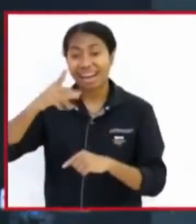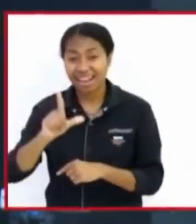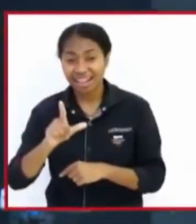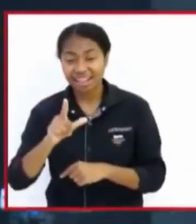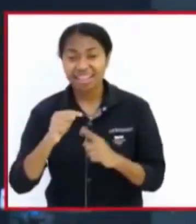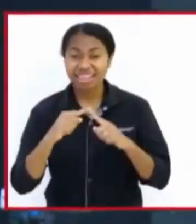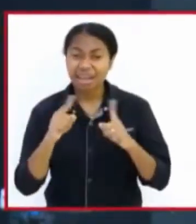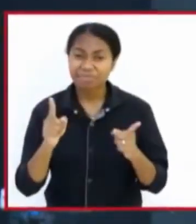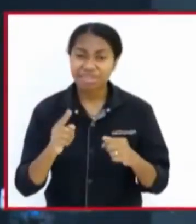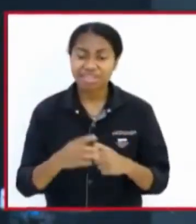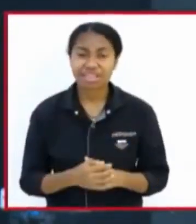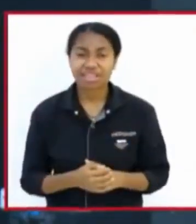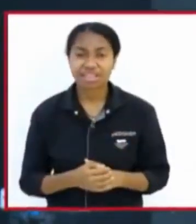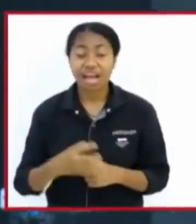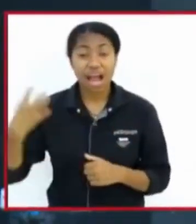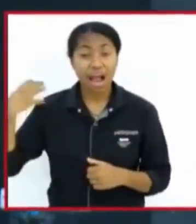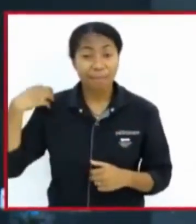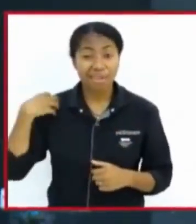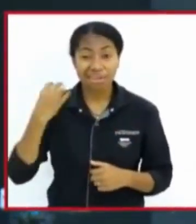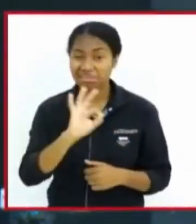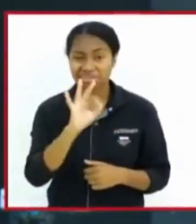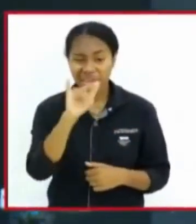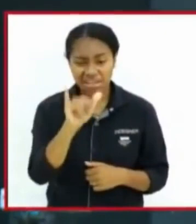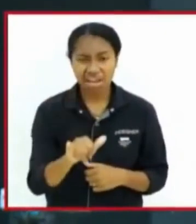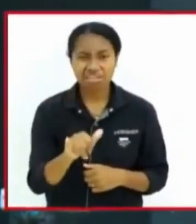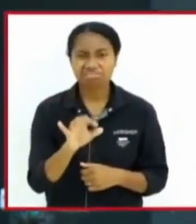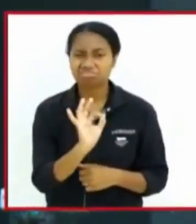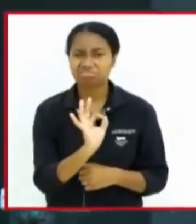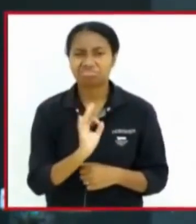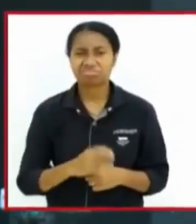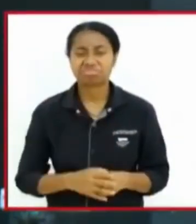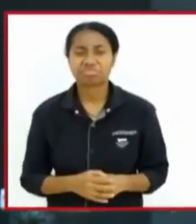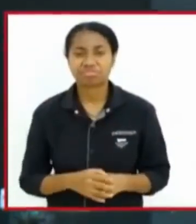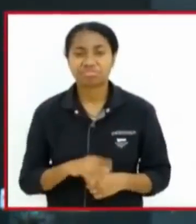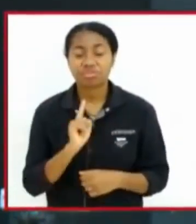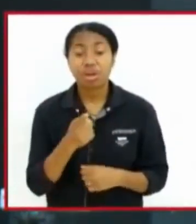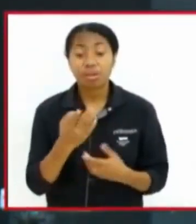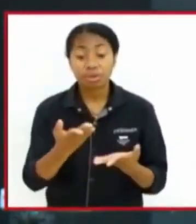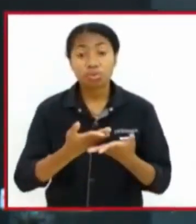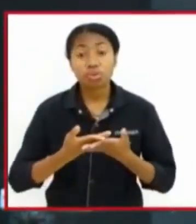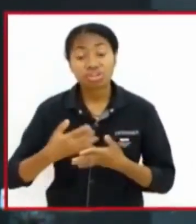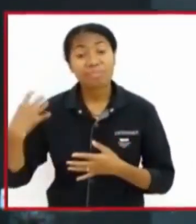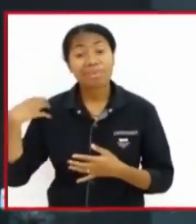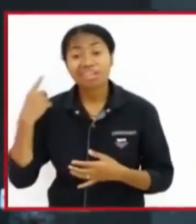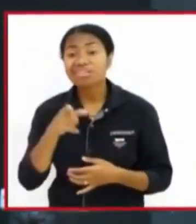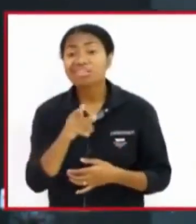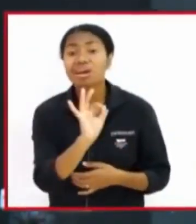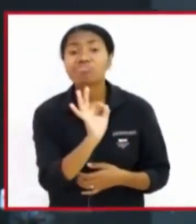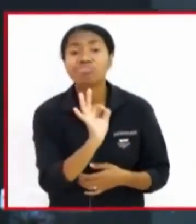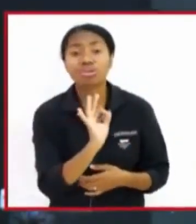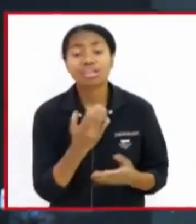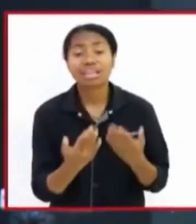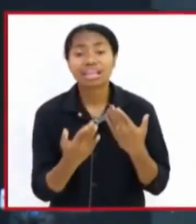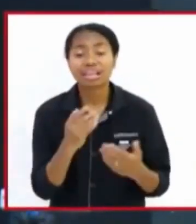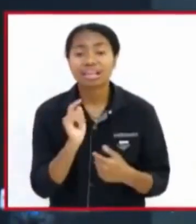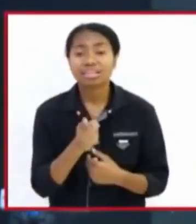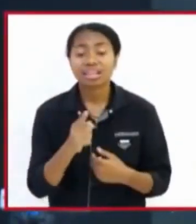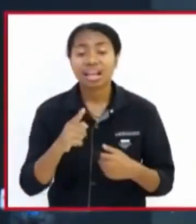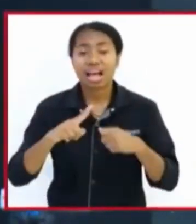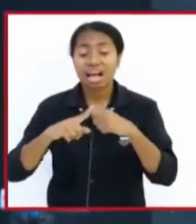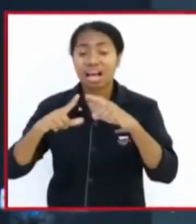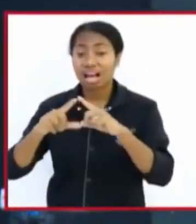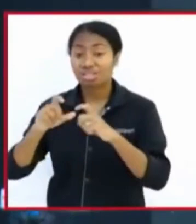tapi Amerika tidak yakin menurut Amerika tidak mungkinlah setelah kasus 48